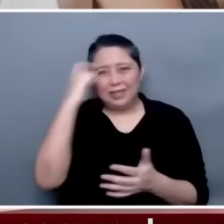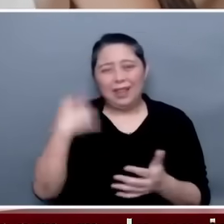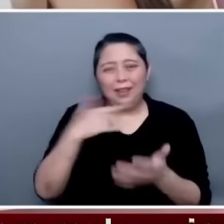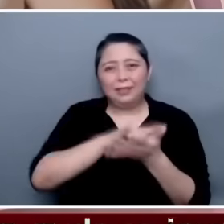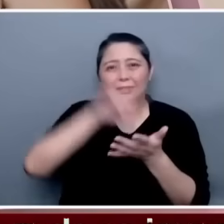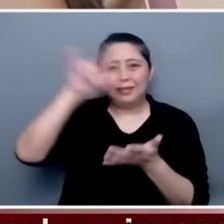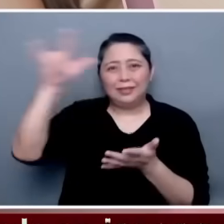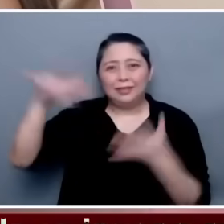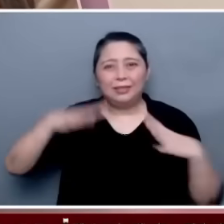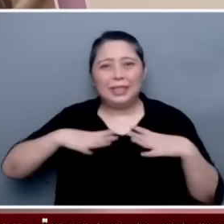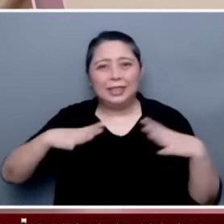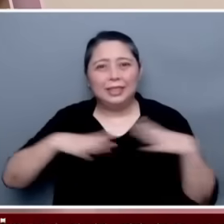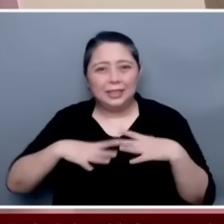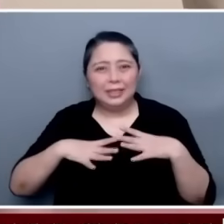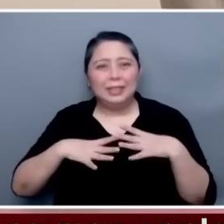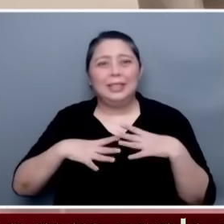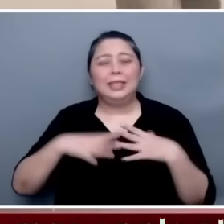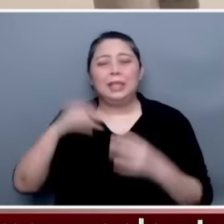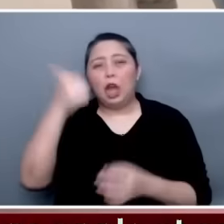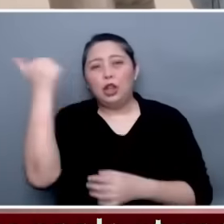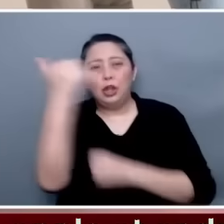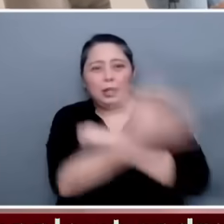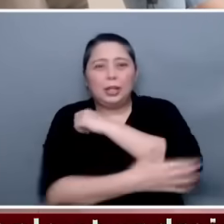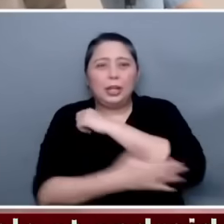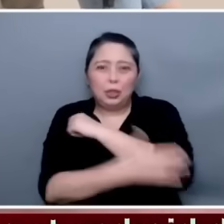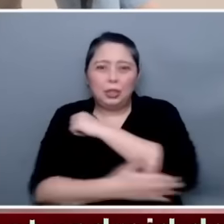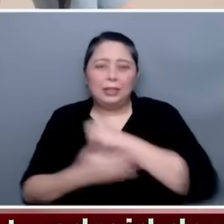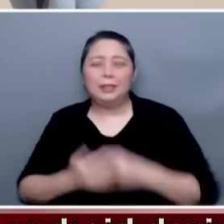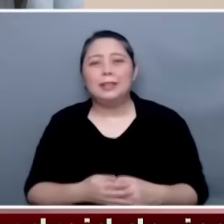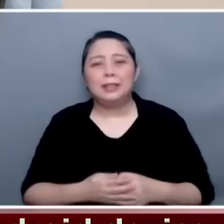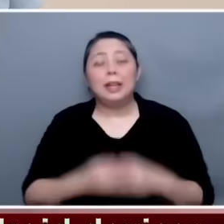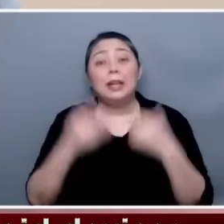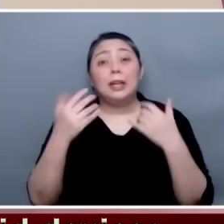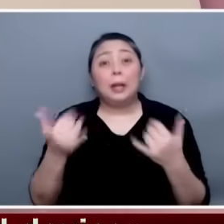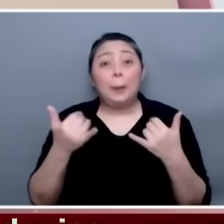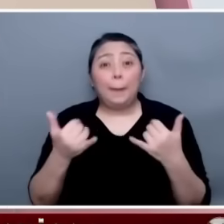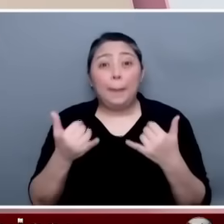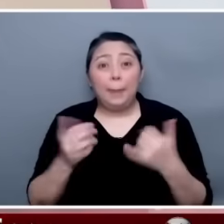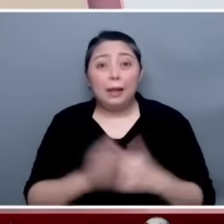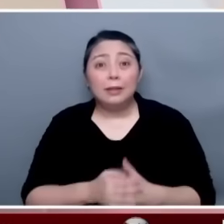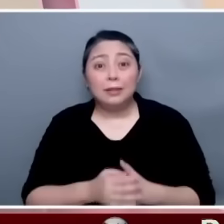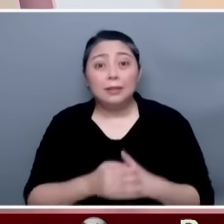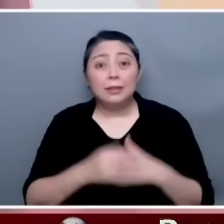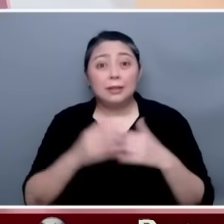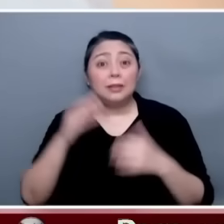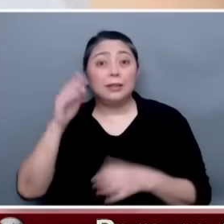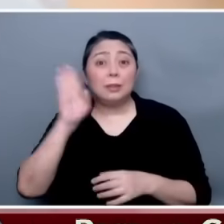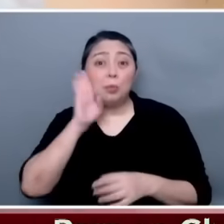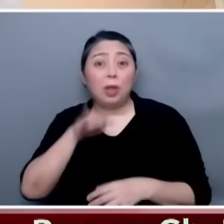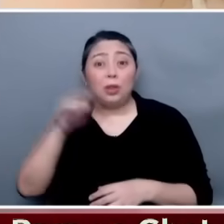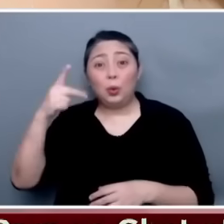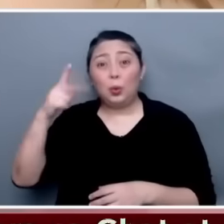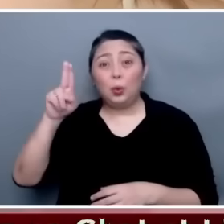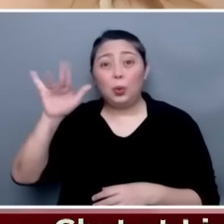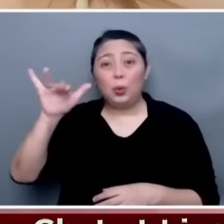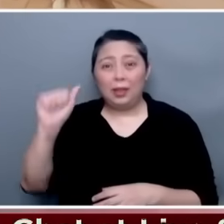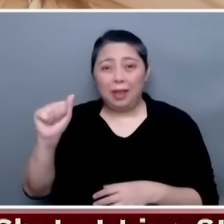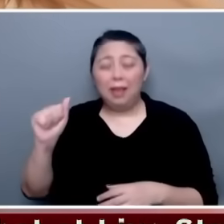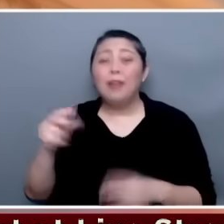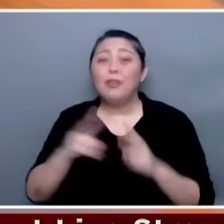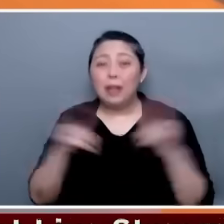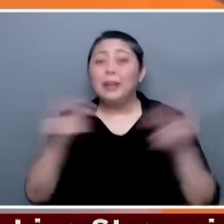nila sa bahay ni Kuya, iginit ni Big Brother na isang karangalan na maging bahagi muli ng kanilang buhay. Gusto kong malaman